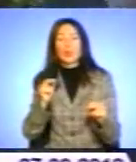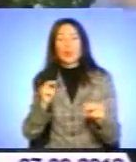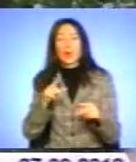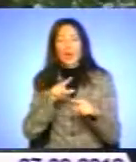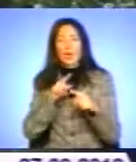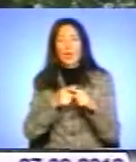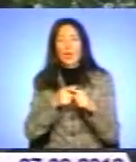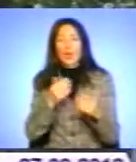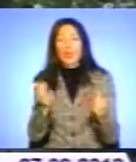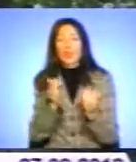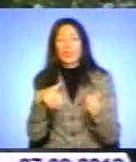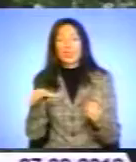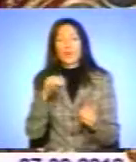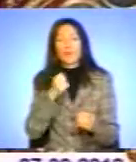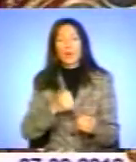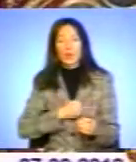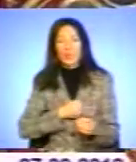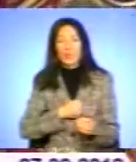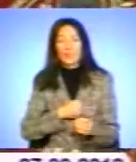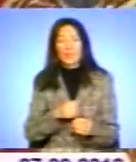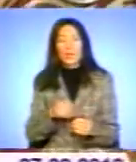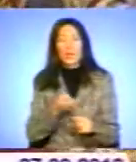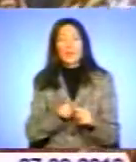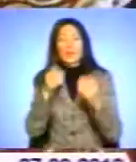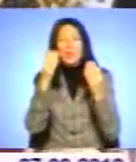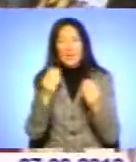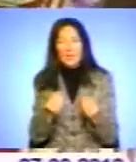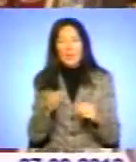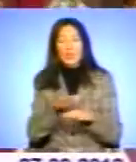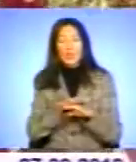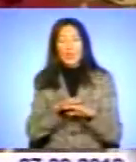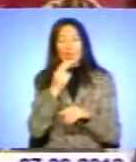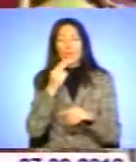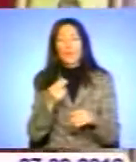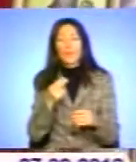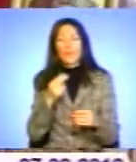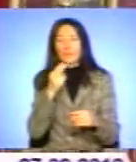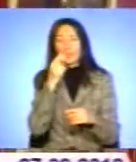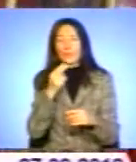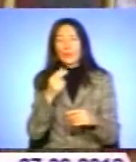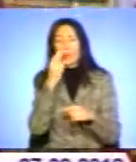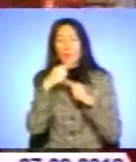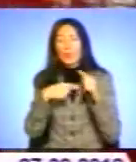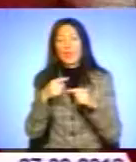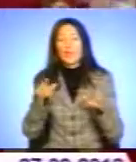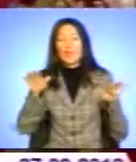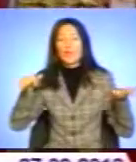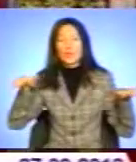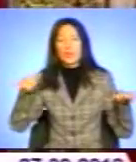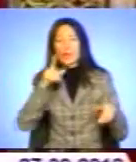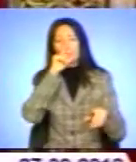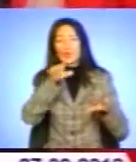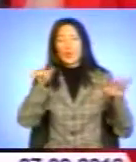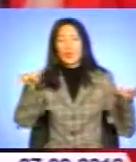усіх. Амінь. Слава Ісусу Христу! В цей день за народними прикметами відлітають журавлі. Інколи вони збиваються із дороги і